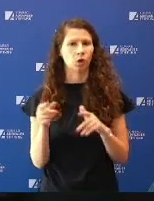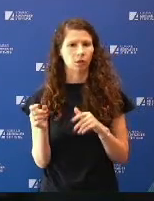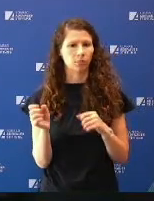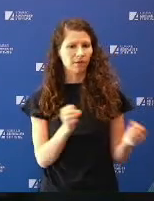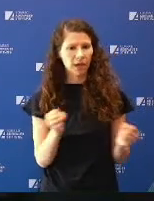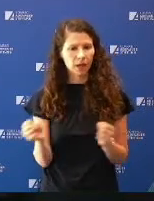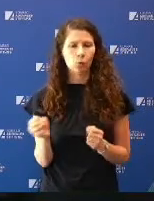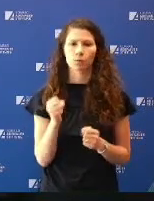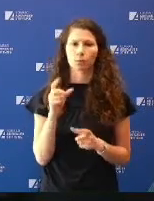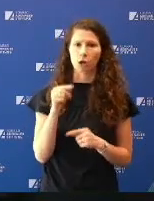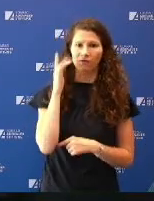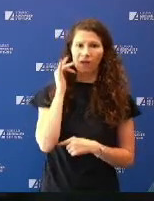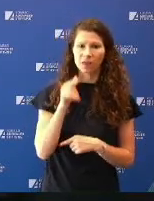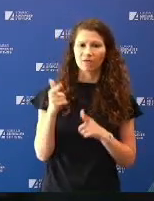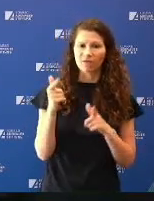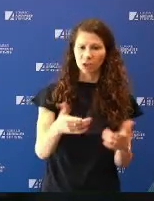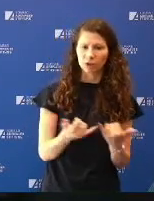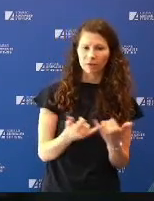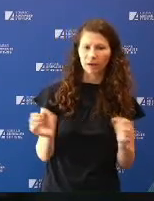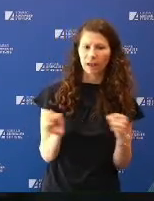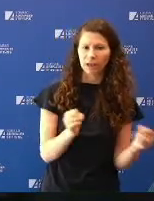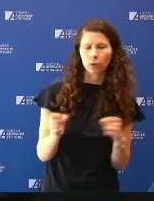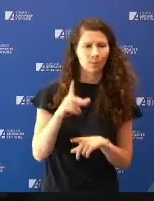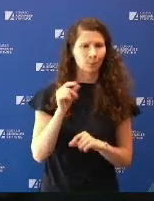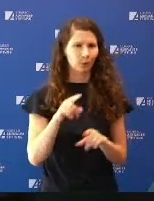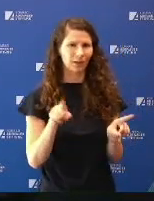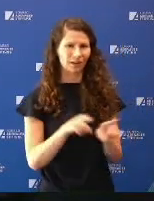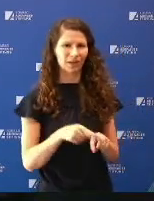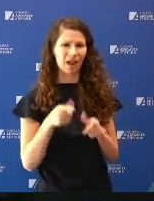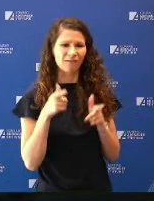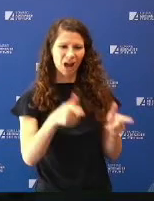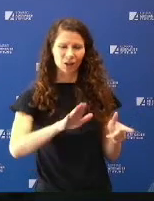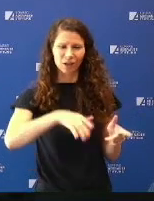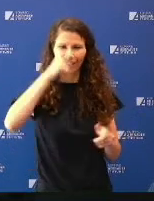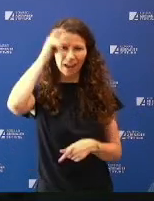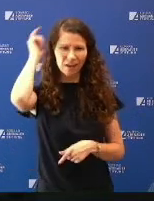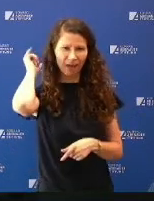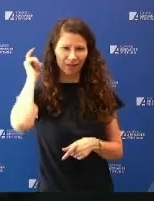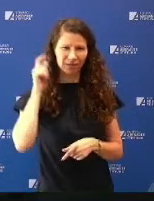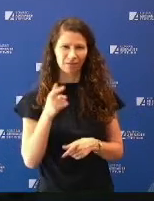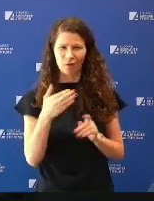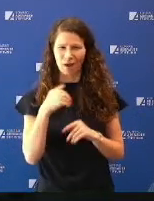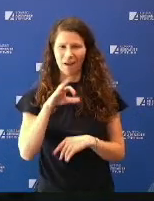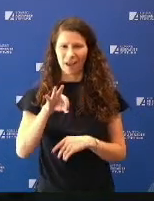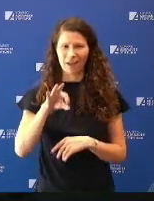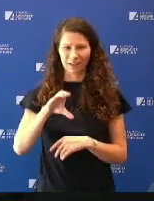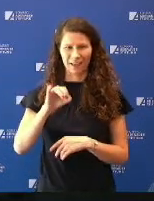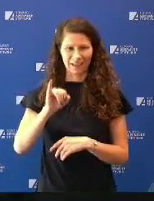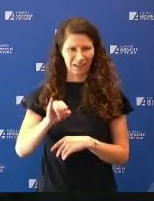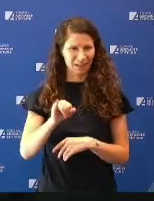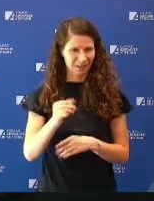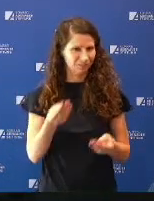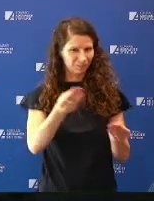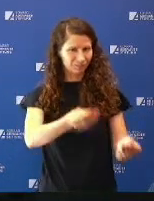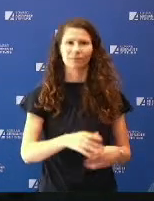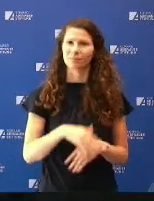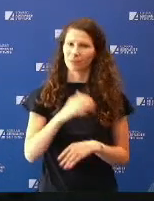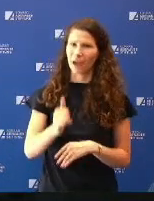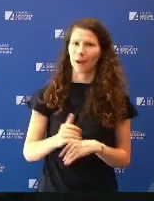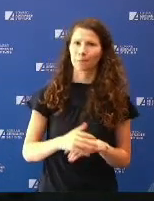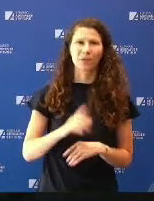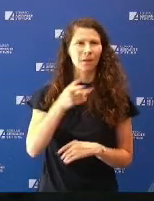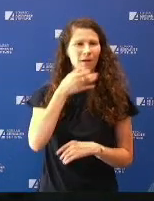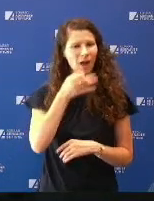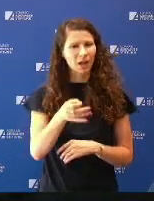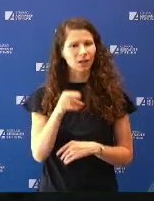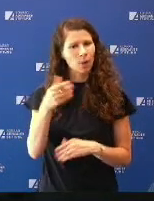das Fahrzeug wie? Also das Gehirn der Geräte kommt sozusagen FZI. Ja. Was persönlich fasziniert Sie